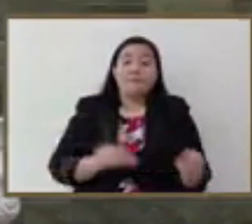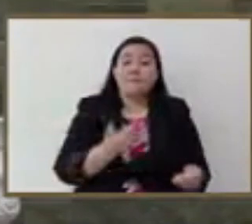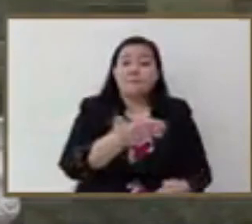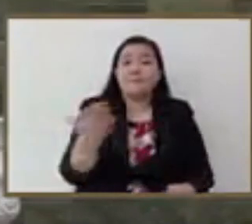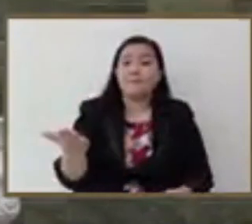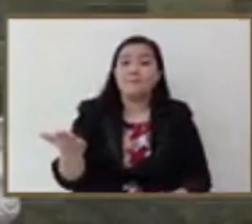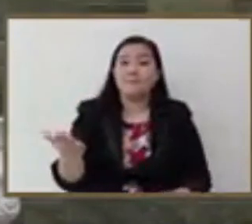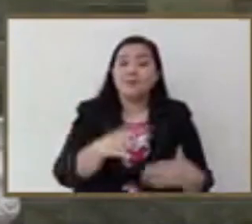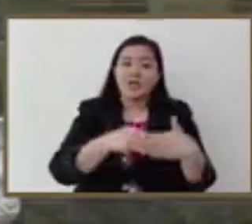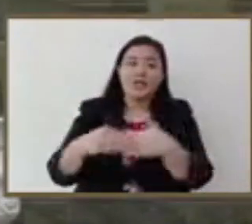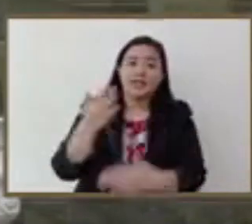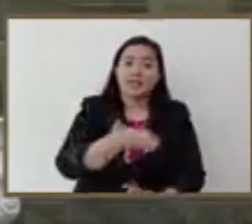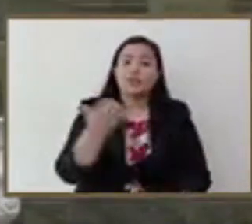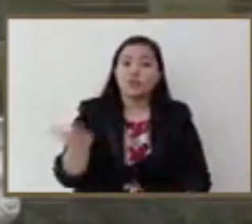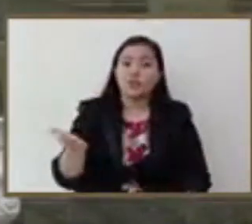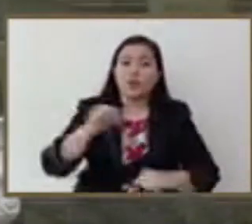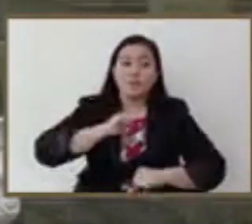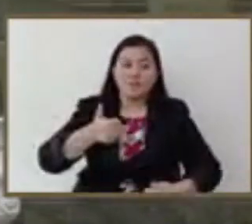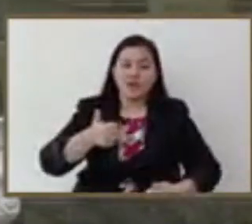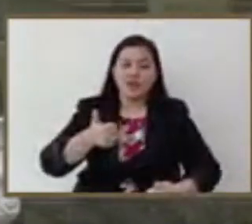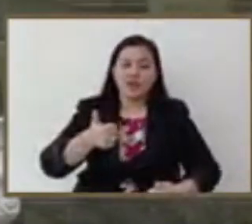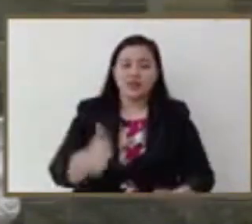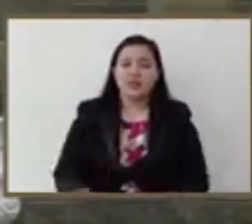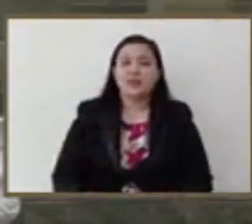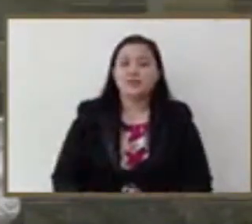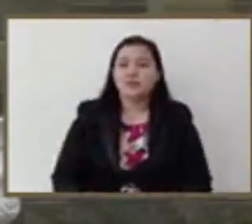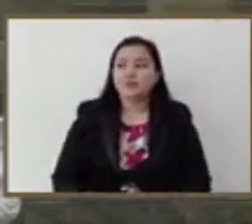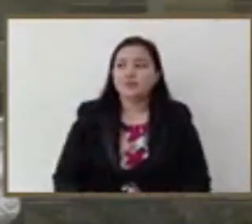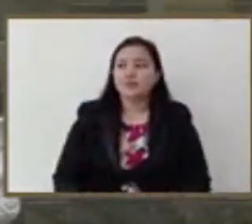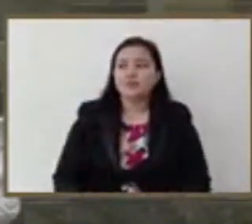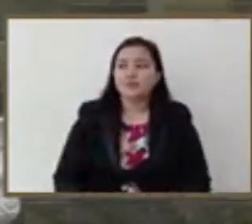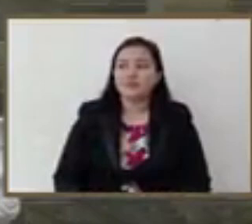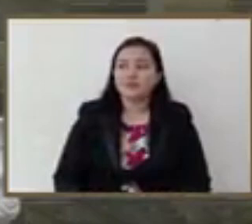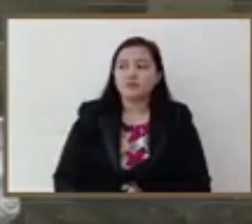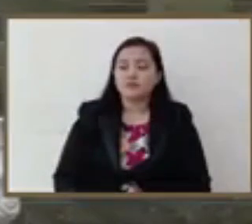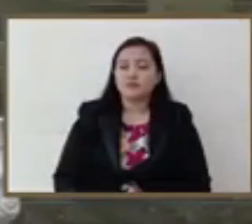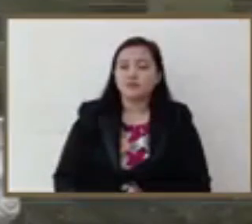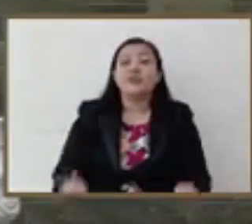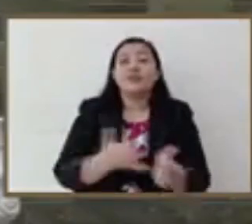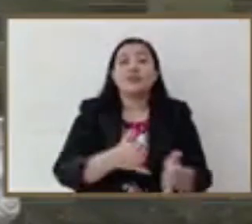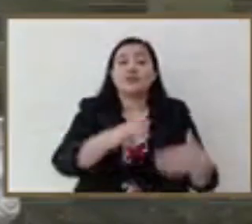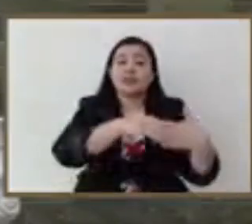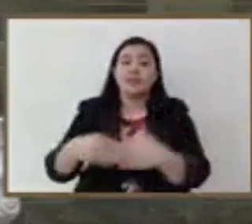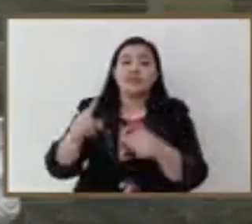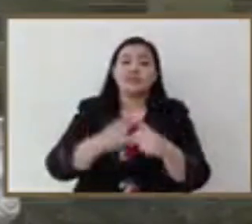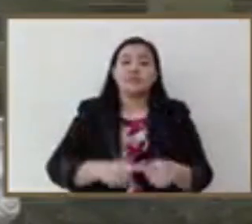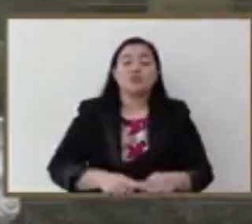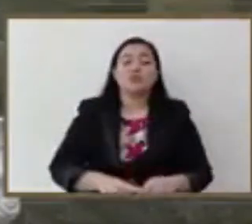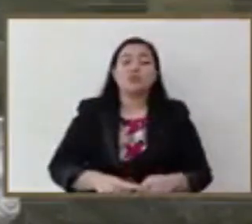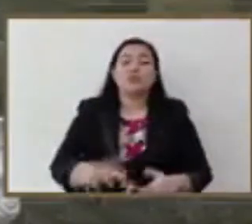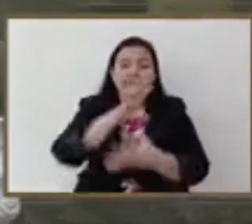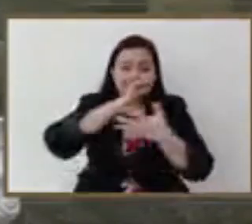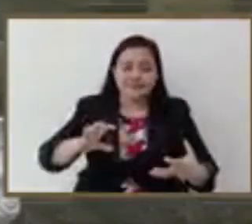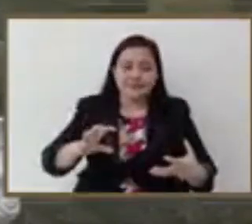kayo dadalhin ng isang ng pride na hindi nyo magawa? Because of pride. Destruction. What comes first?